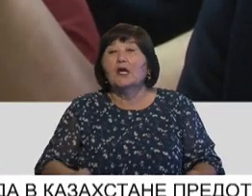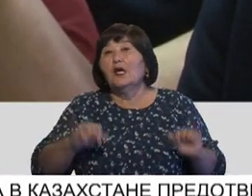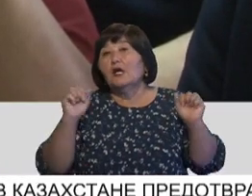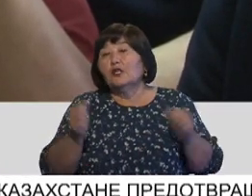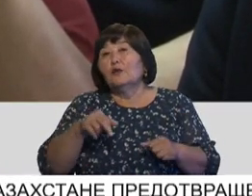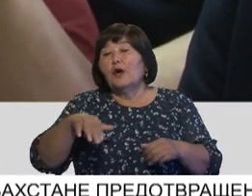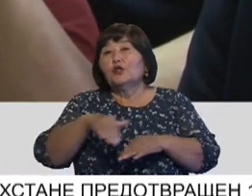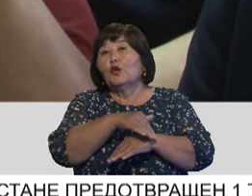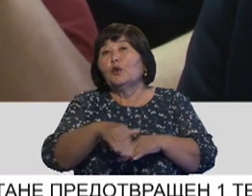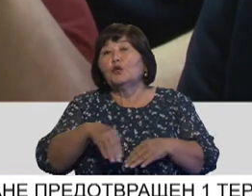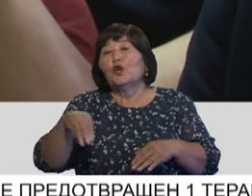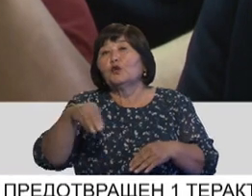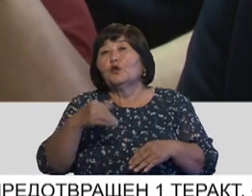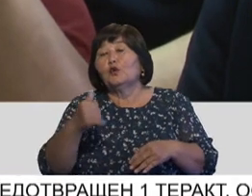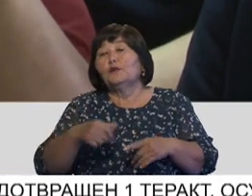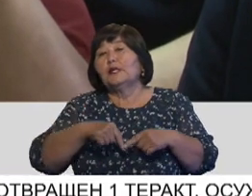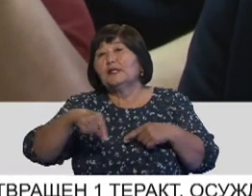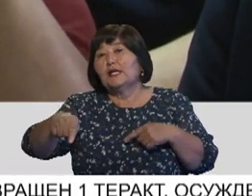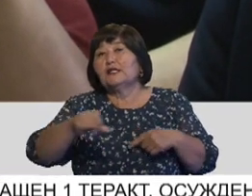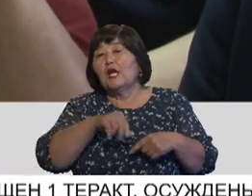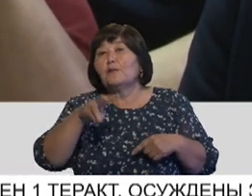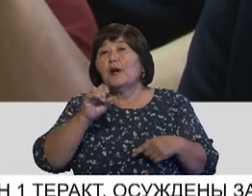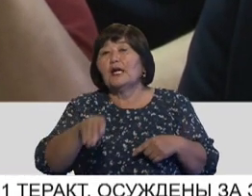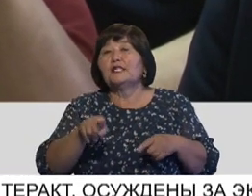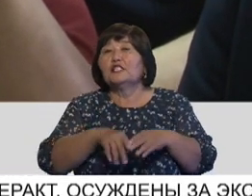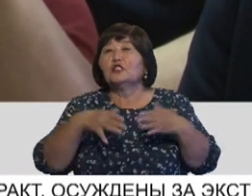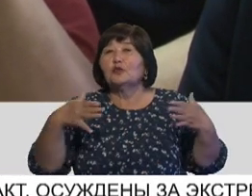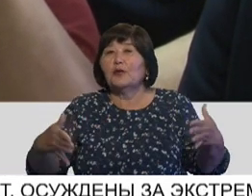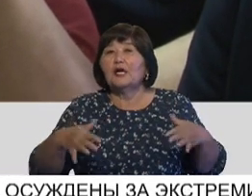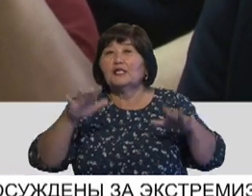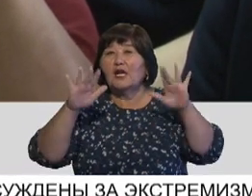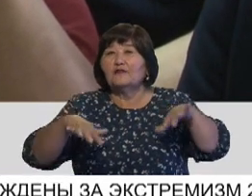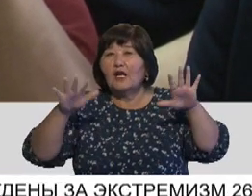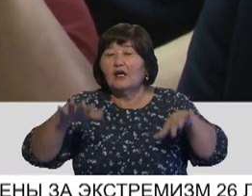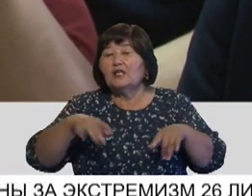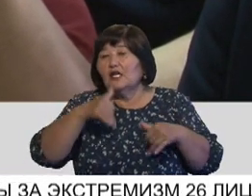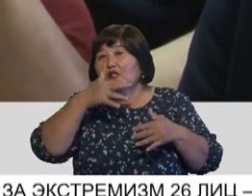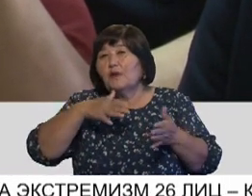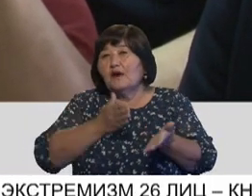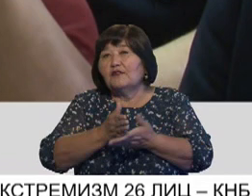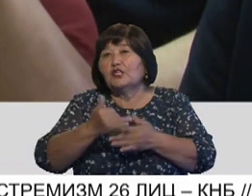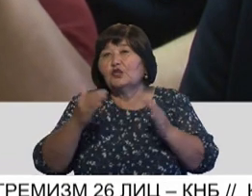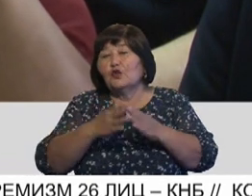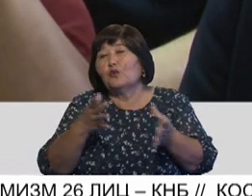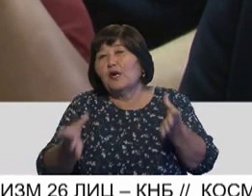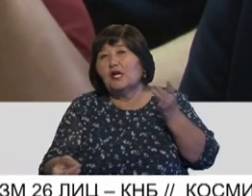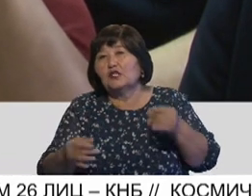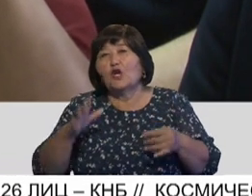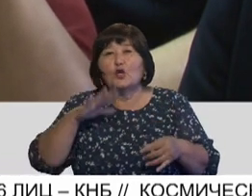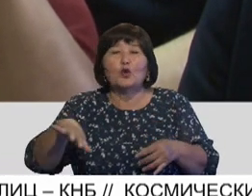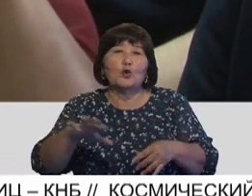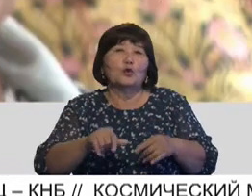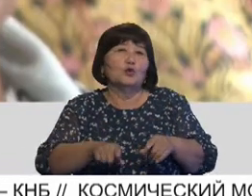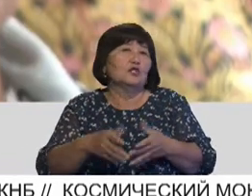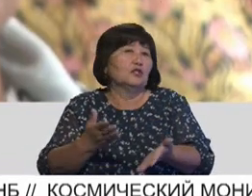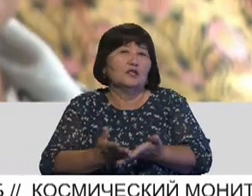Невозможно ходить по улице Антымах, посмотрите сами. В марте из-за больших осадков в виде дождя не смогли выйти из дома. Слякоть, лужи, глиняная